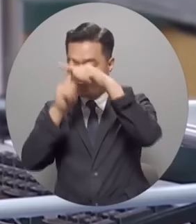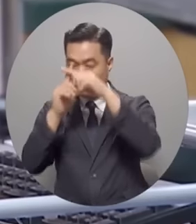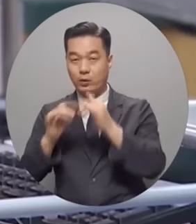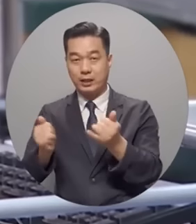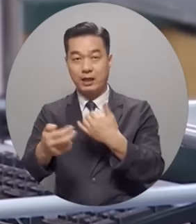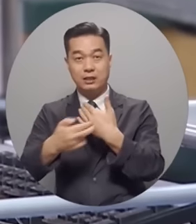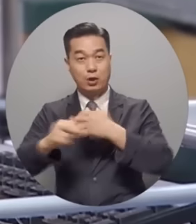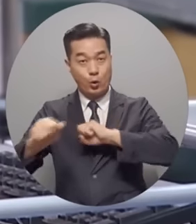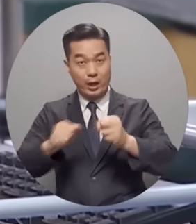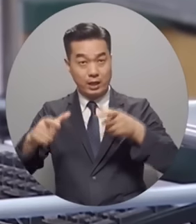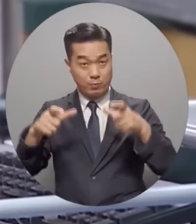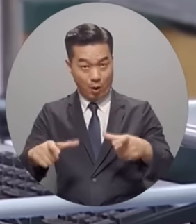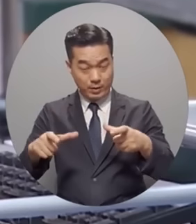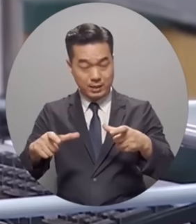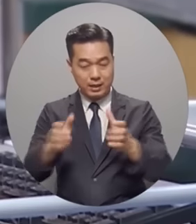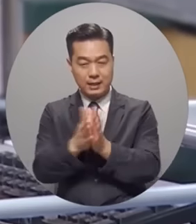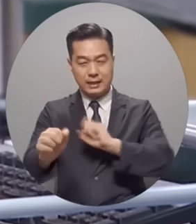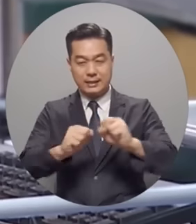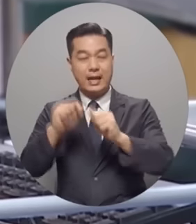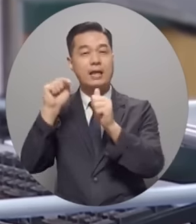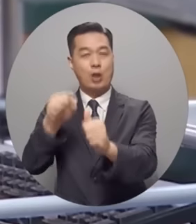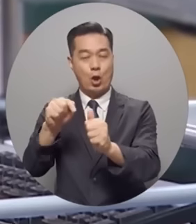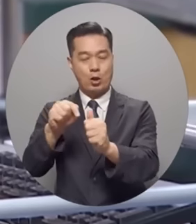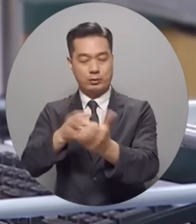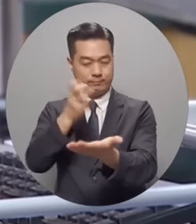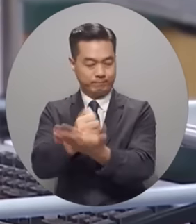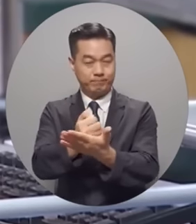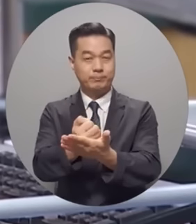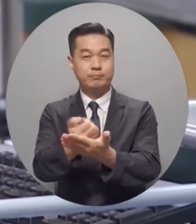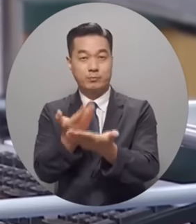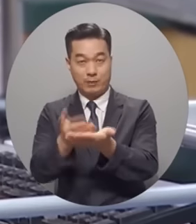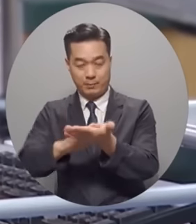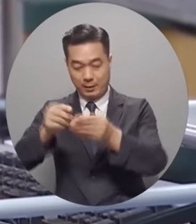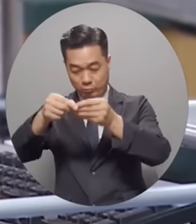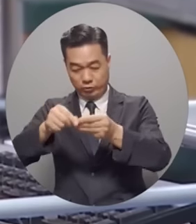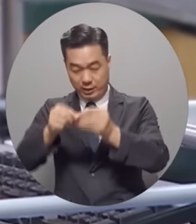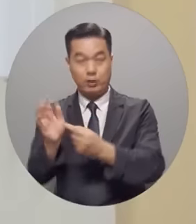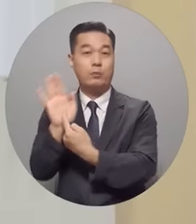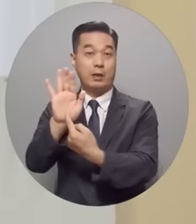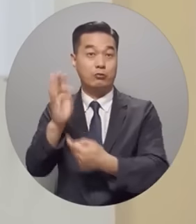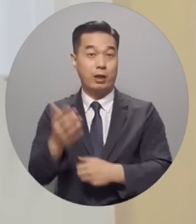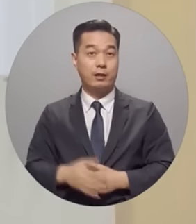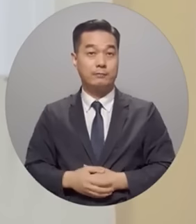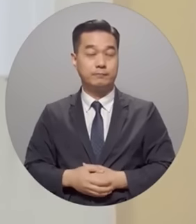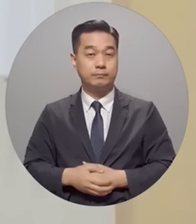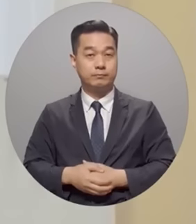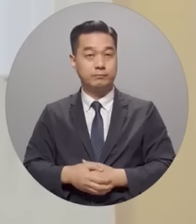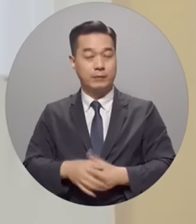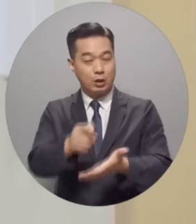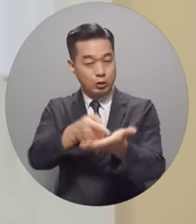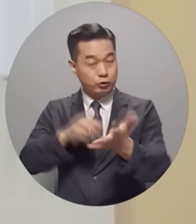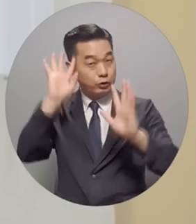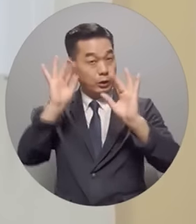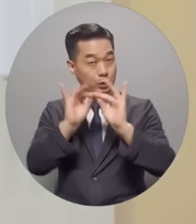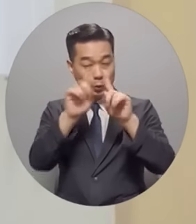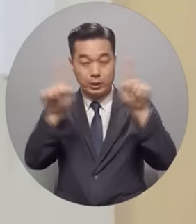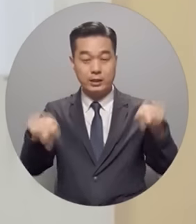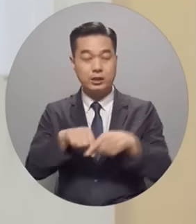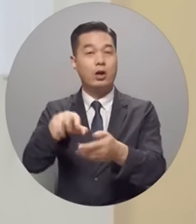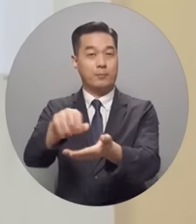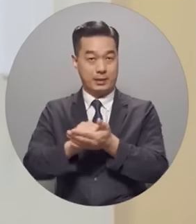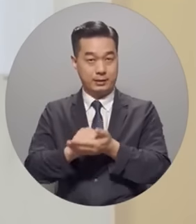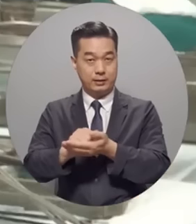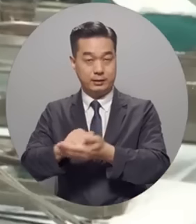행위 범위를 시행령으로 정해 구체적으로 명시하도록 했습니다. 수술 동의서를 받는 일부터 동맥혈